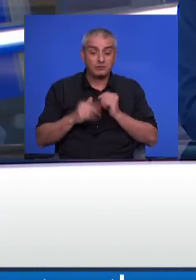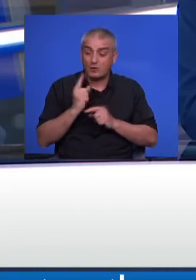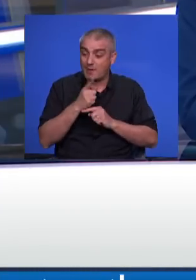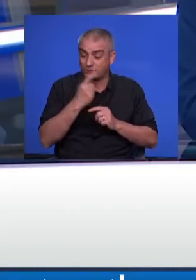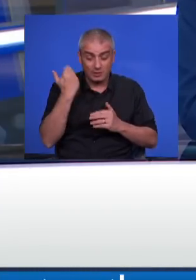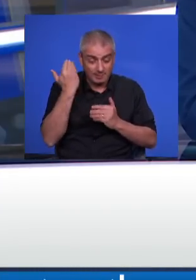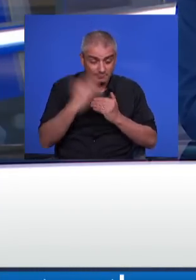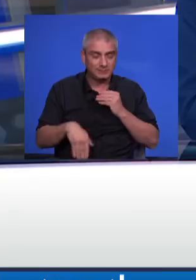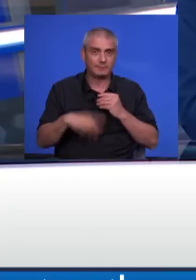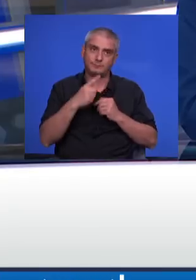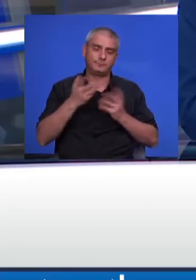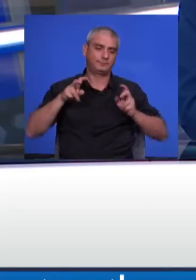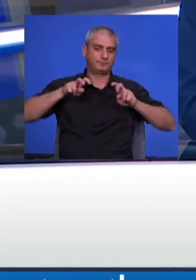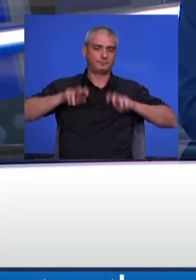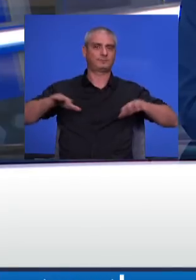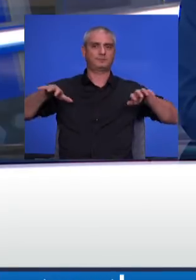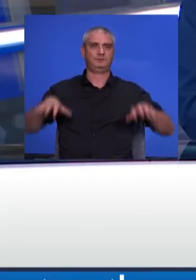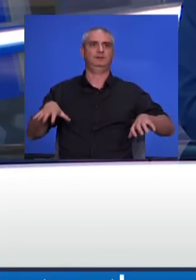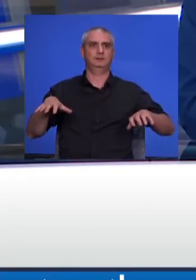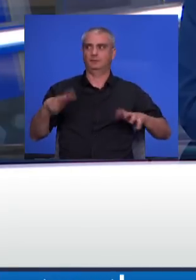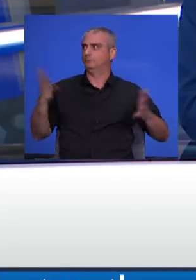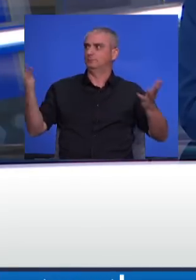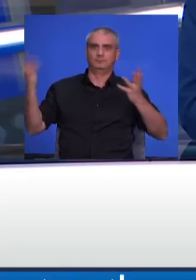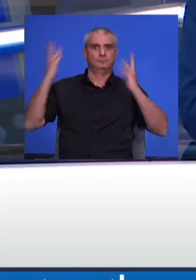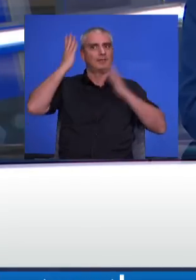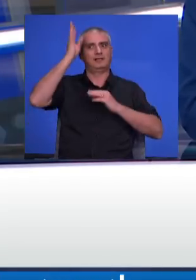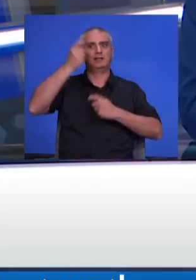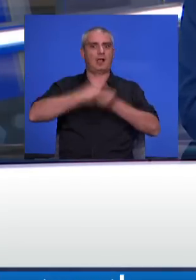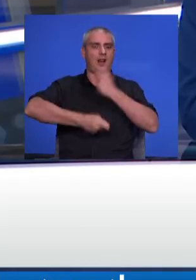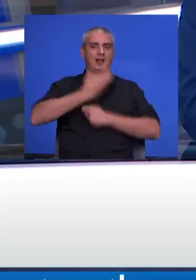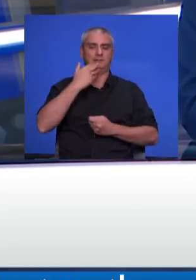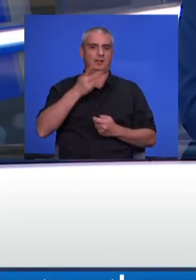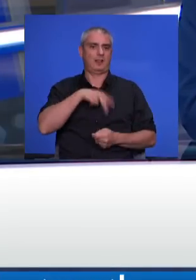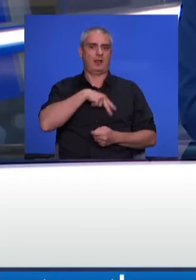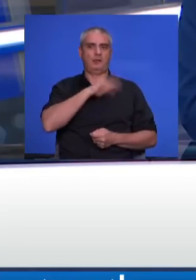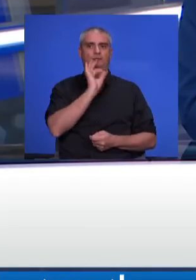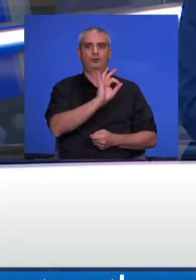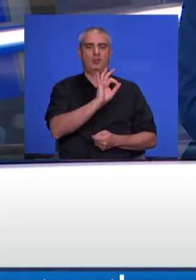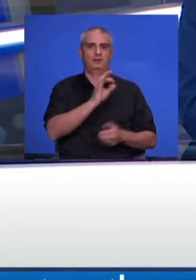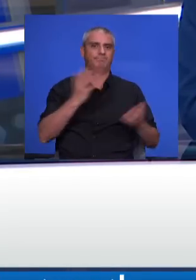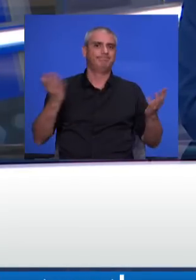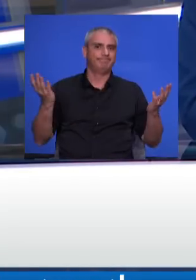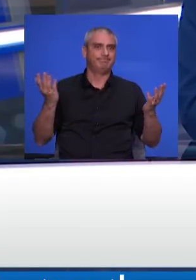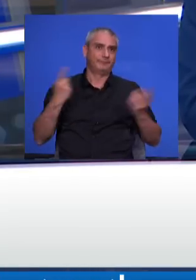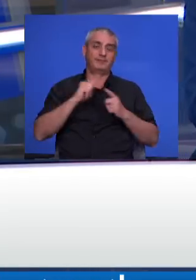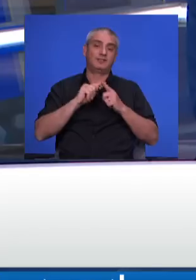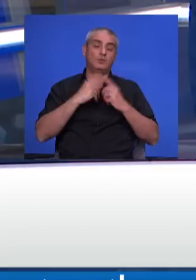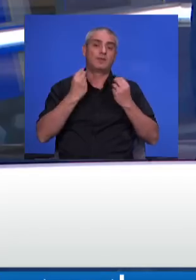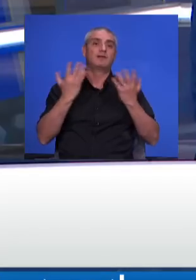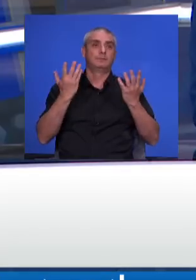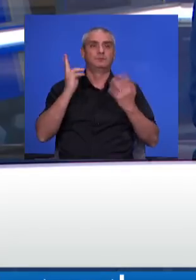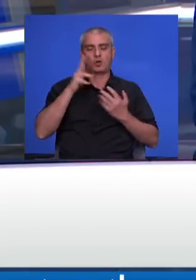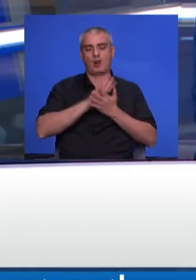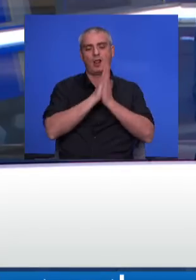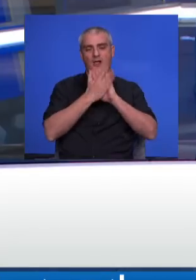מסיים את הקמפיין, אתה מתיישב על הכיסא, וגורלה הכלכלי של מדינת ישראל נמצא על הכתפיים שלך, וזה מסוג הדברים שעלולים להפוך